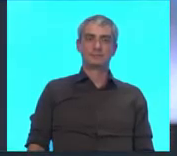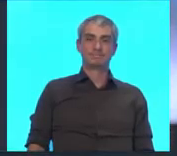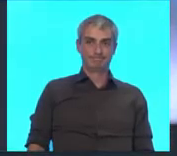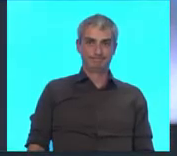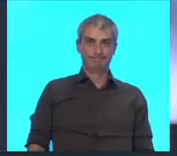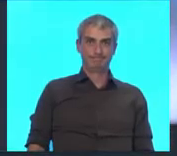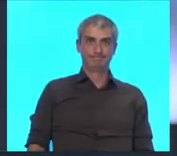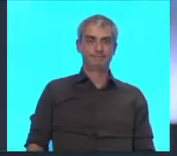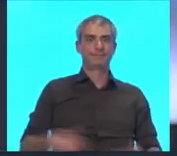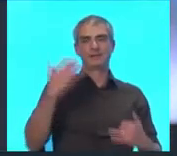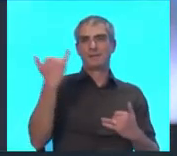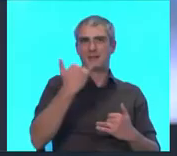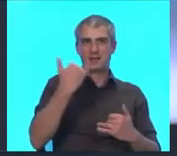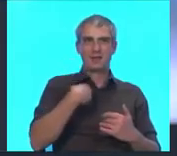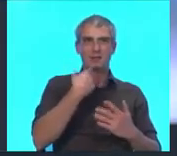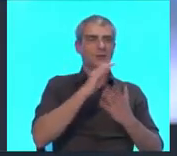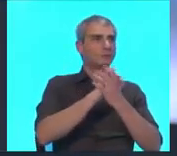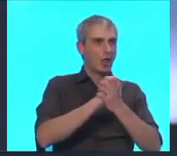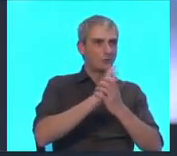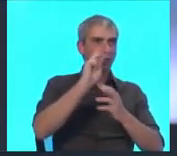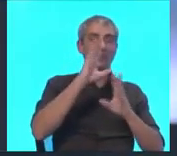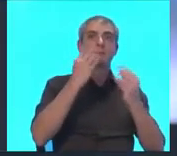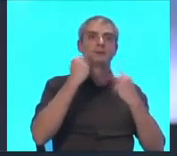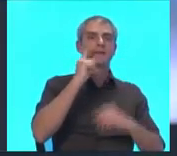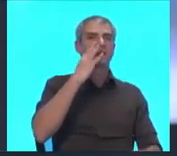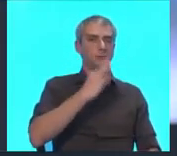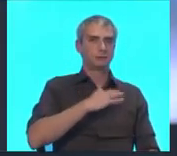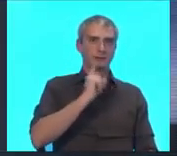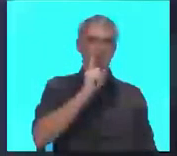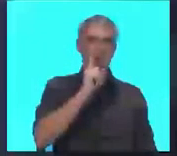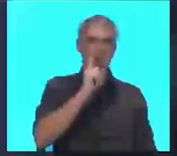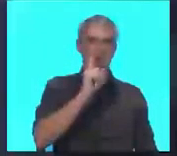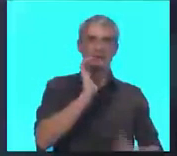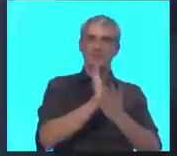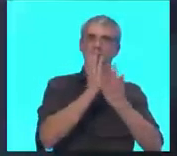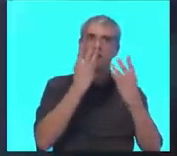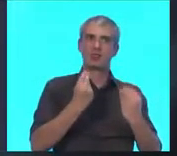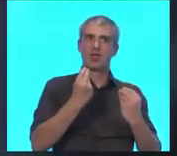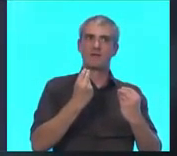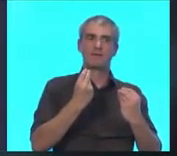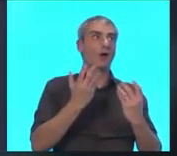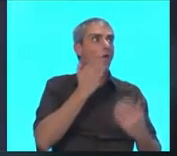טוב, ובדרך כלל אנחנו אומרים שלום שרון עם התחזית, אבל שימו לב לפתיח הבא, מזל טוב שרון.